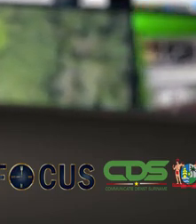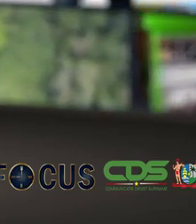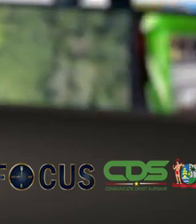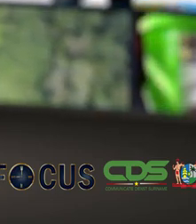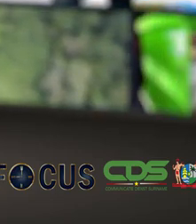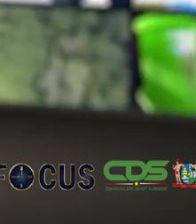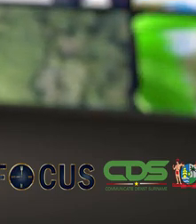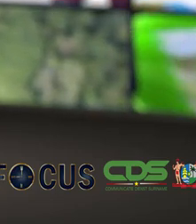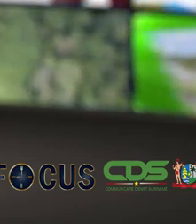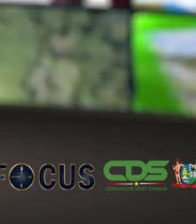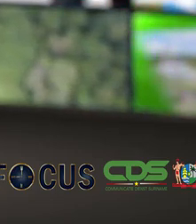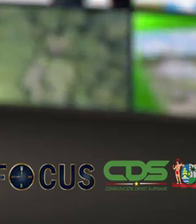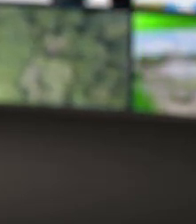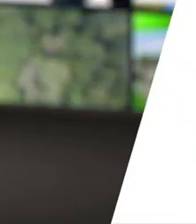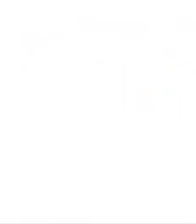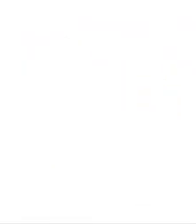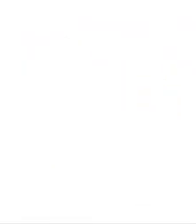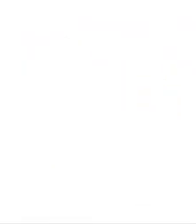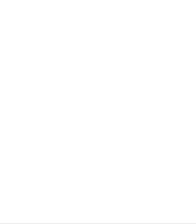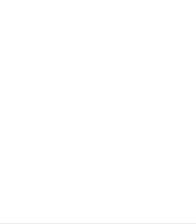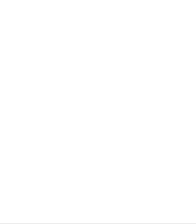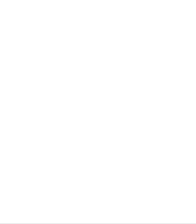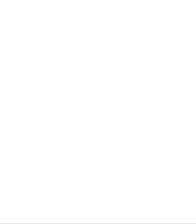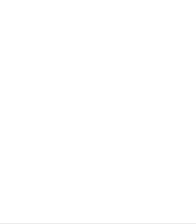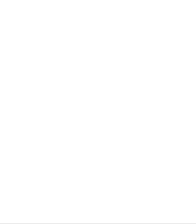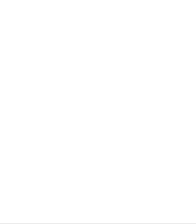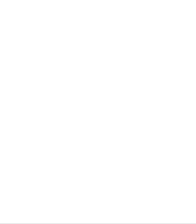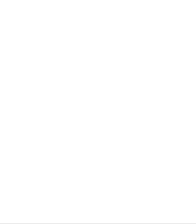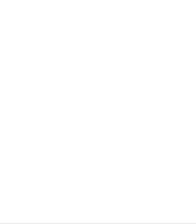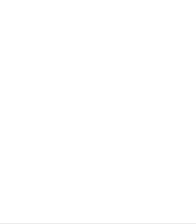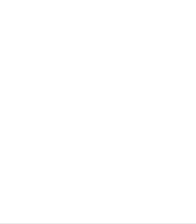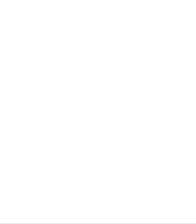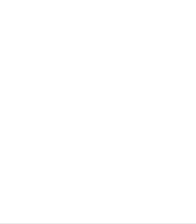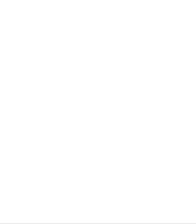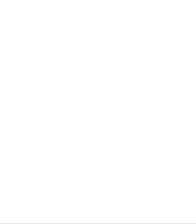de afgelopen 10 maanden is gevoerd.